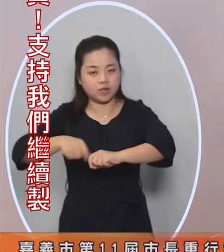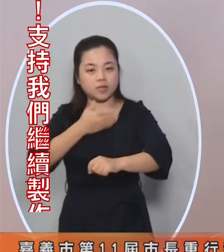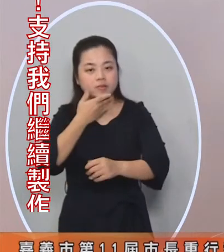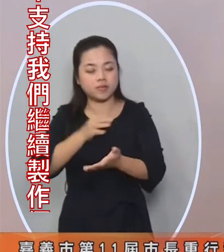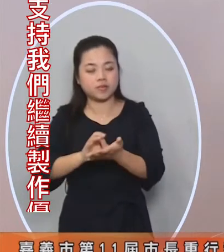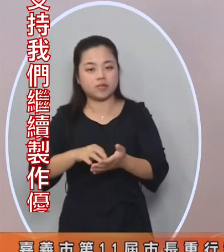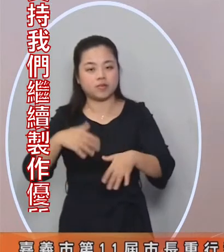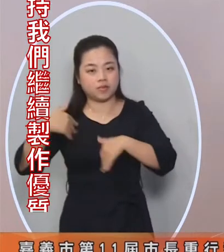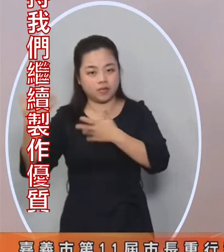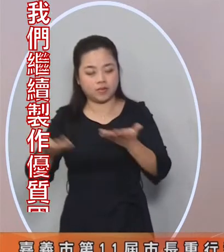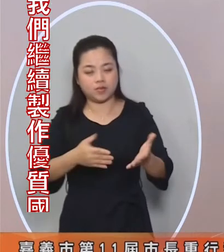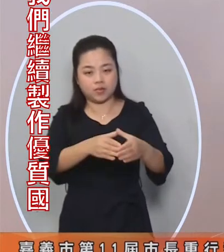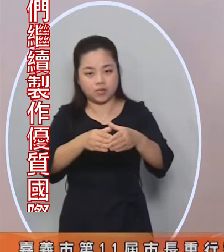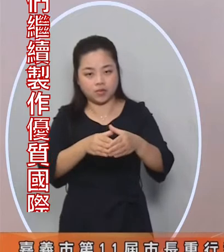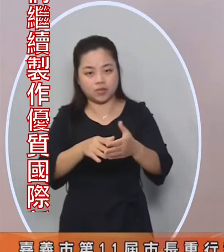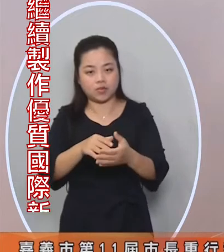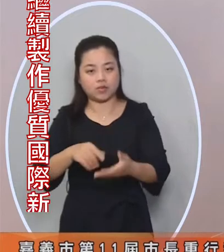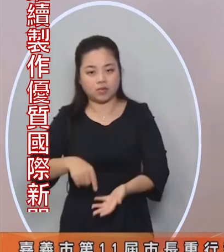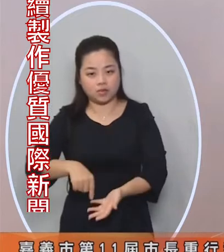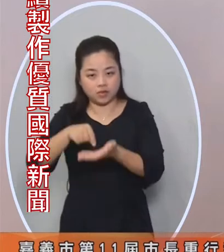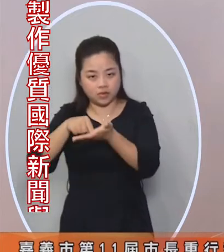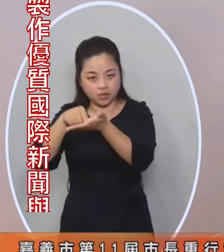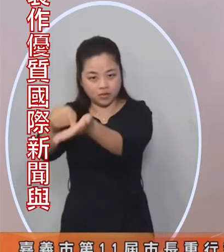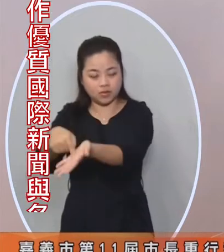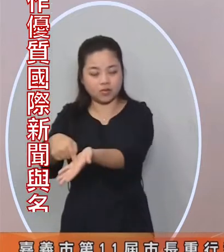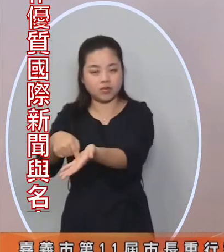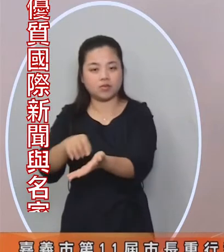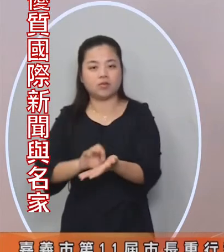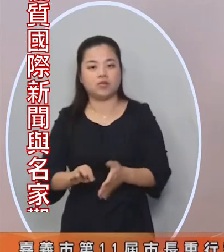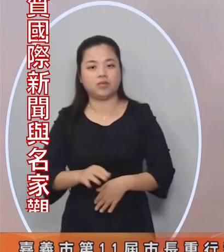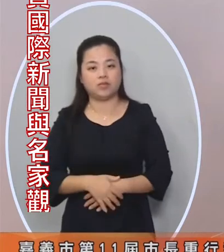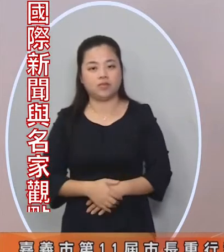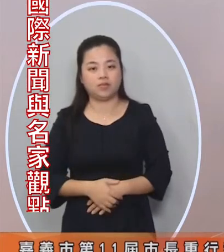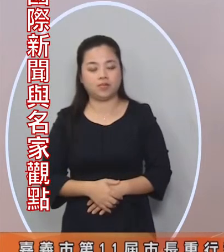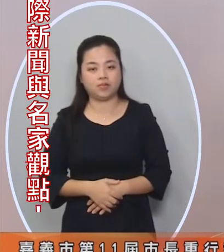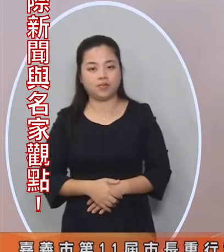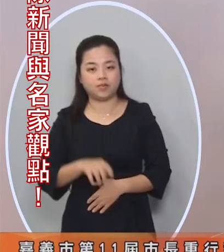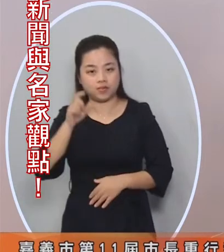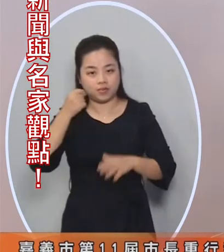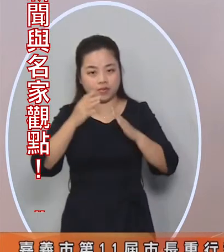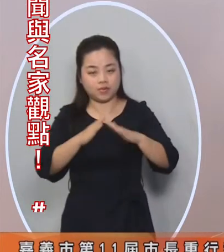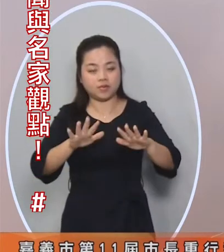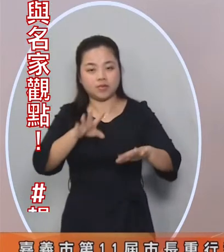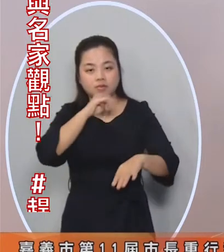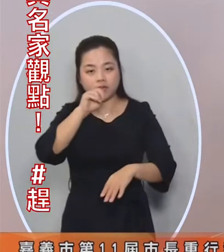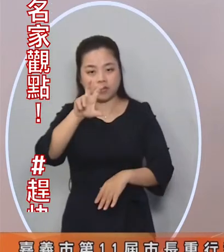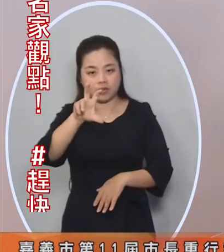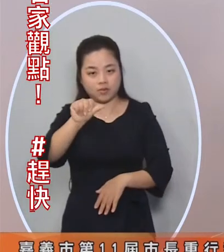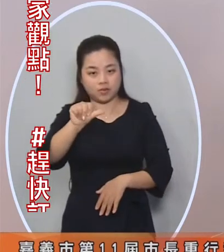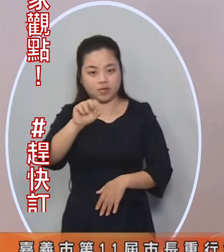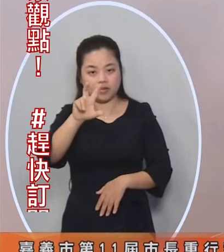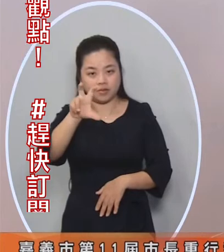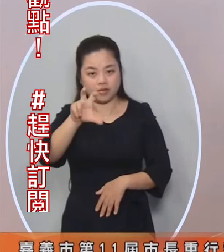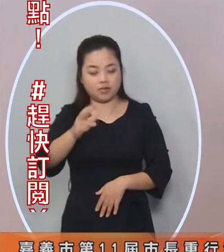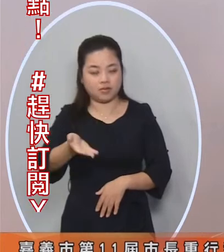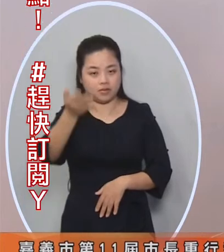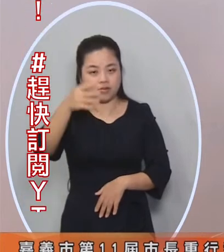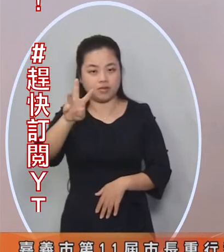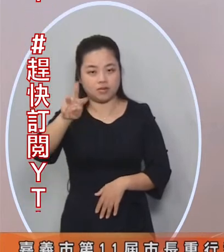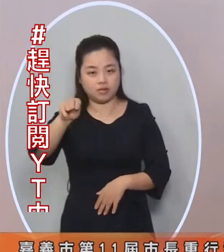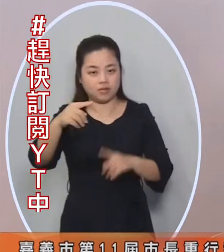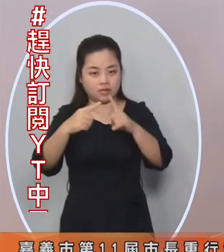嘉义市各界团体组织踊跃提案申请使用。嘉义市目前70岁以上长者约